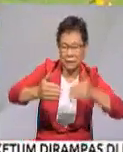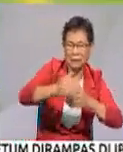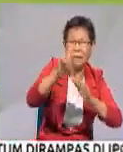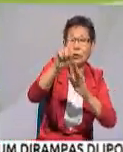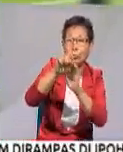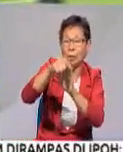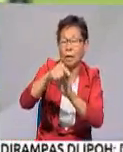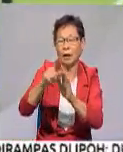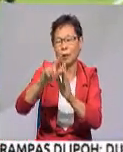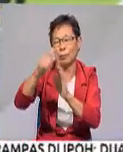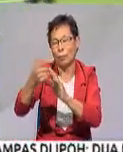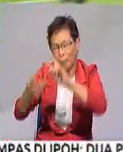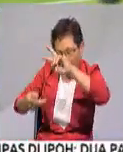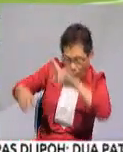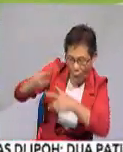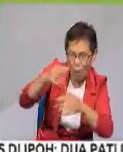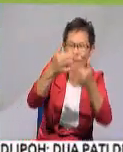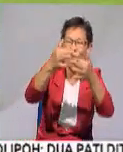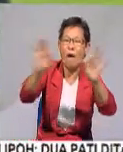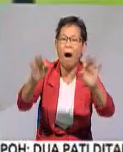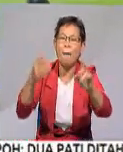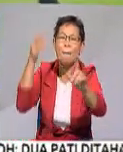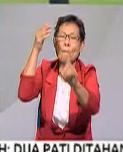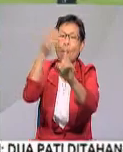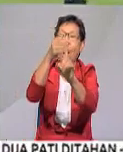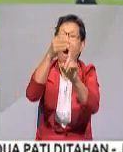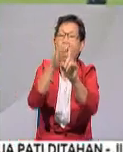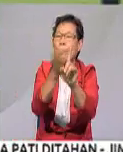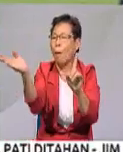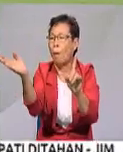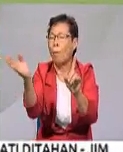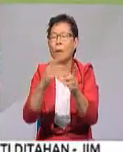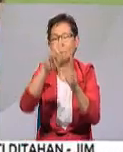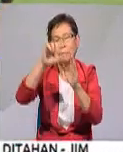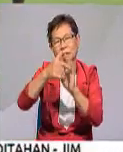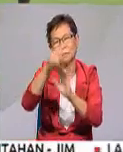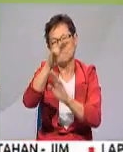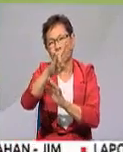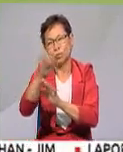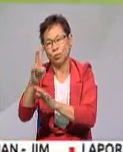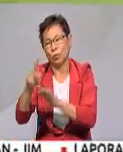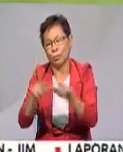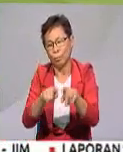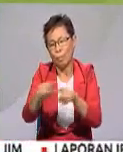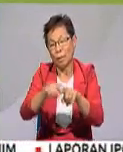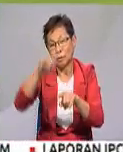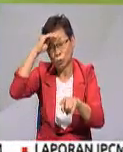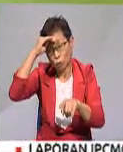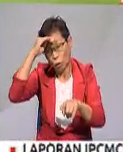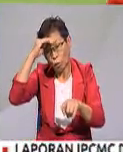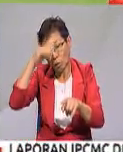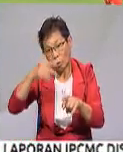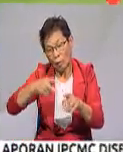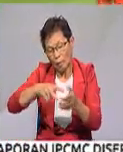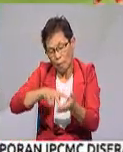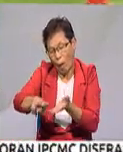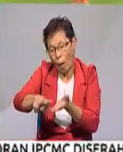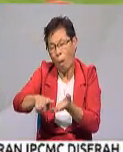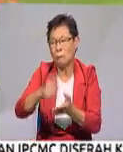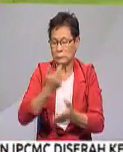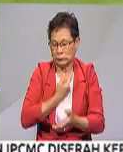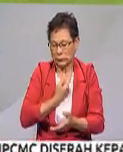kemudian. Namun rembatan percumanya terkena palang. Hanya pada minit ke-72, penyerang JDT itu yang menggelecek bola secara